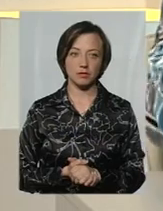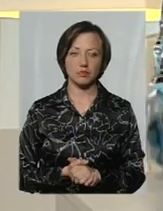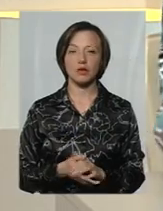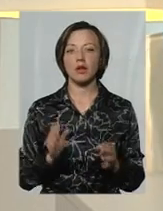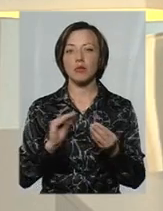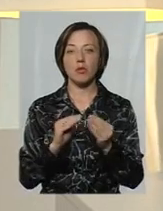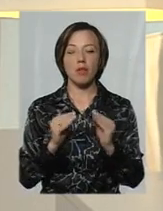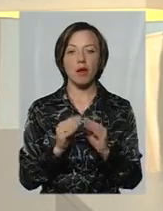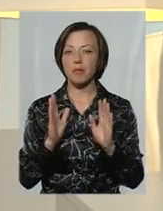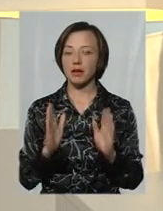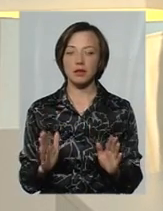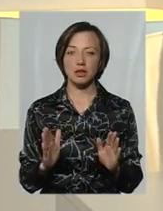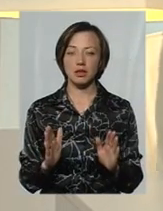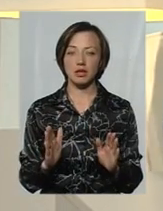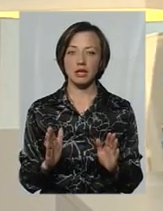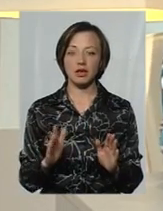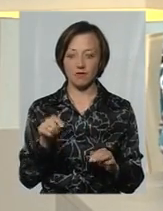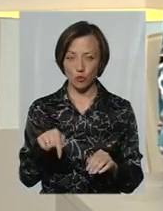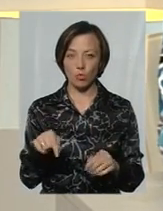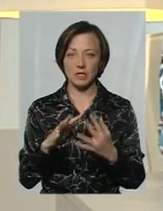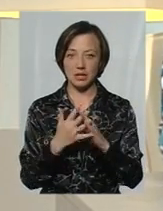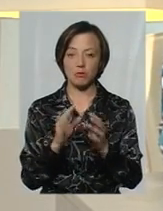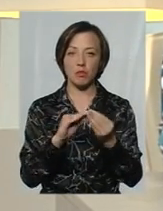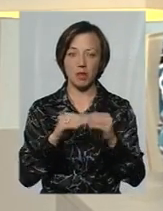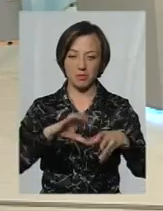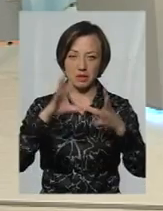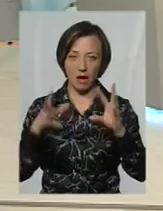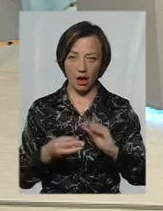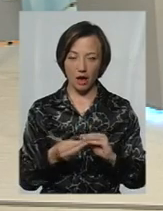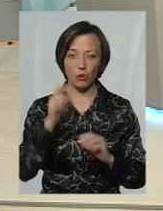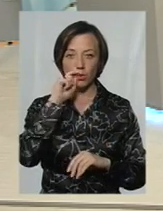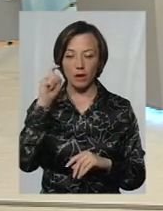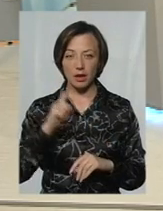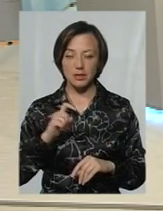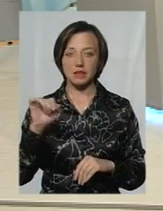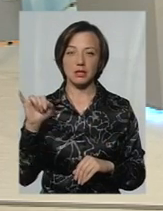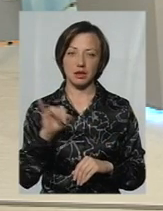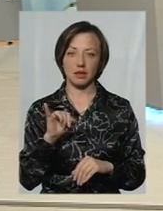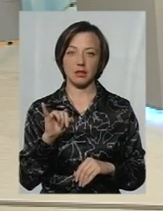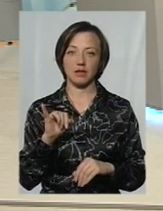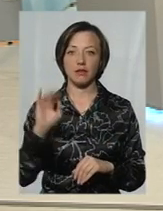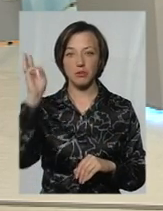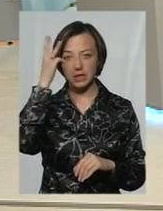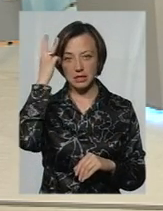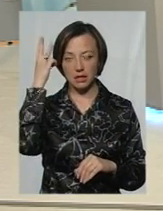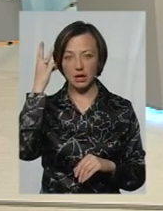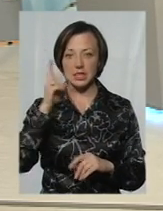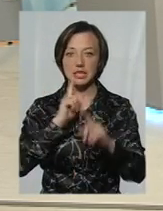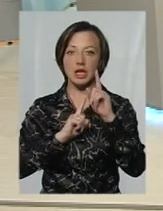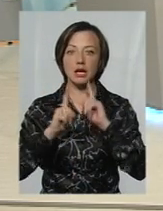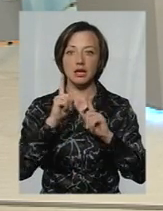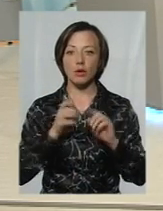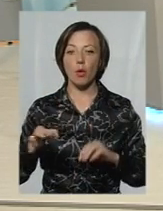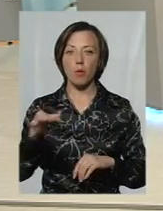Проблема не лише в лісових гринівцях, проблема загальнонаціональна і на Хмельницька сесія